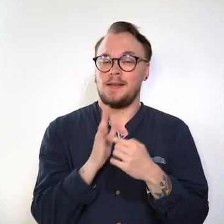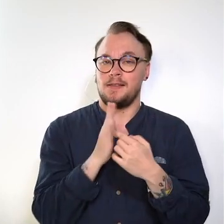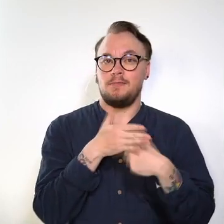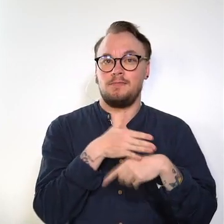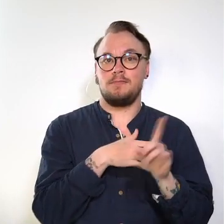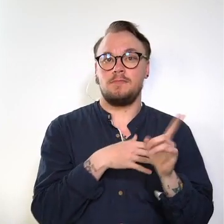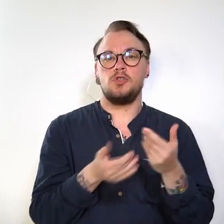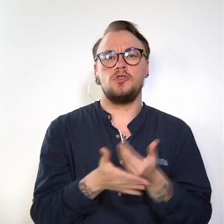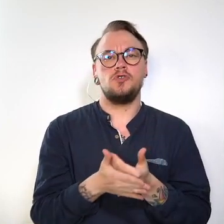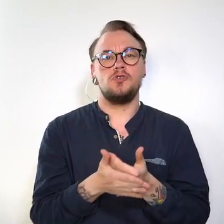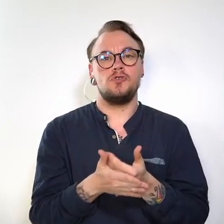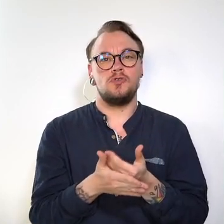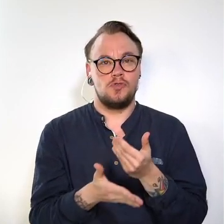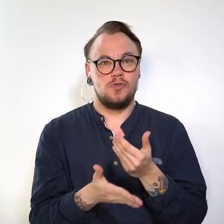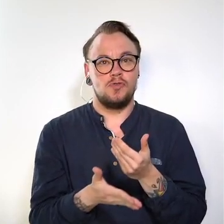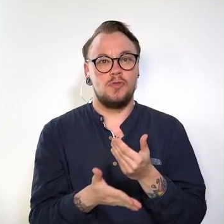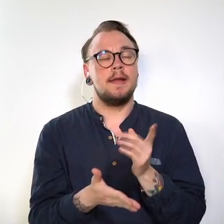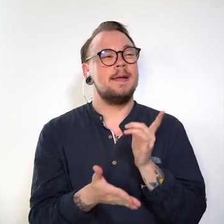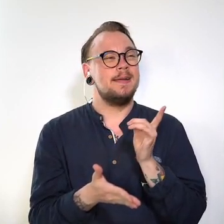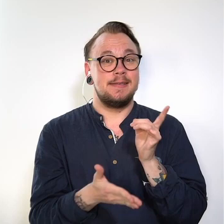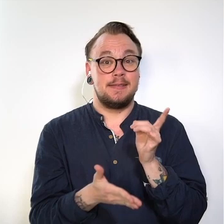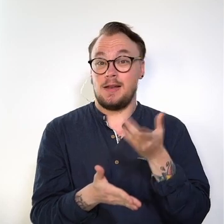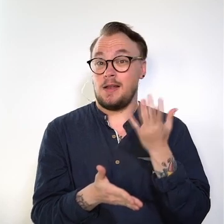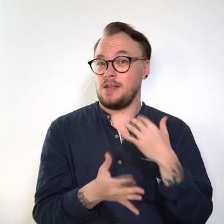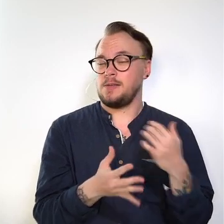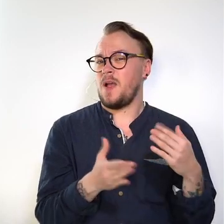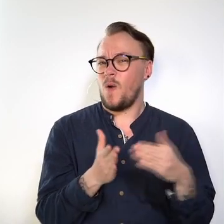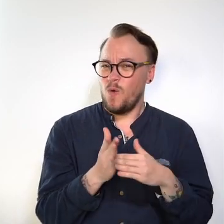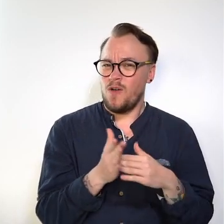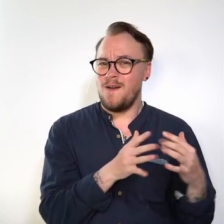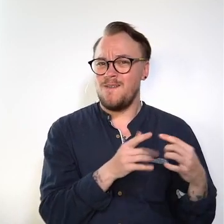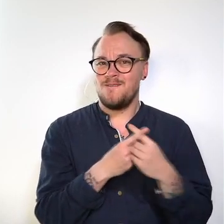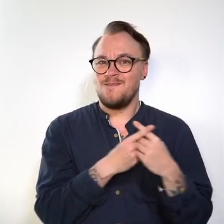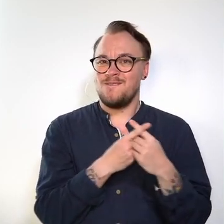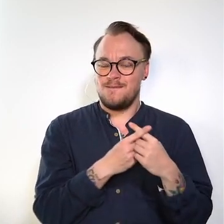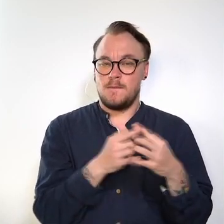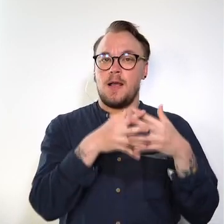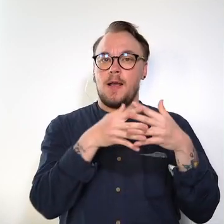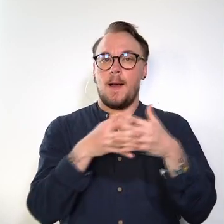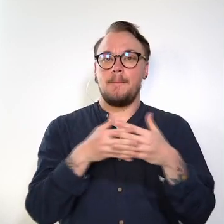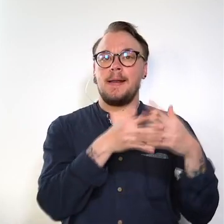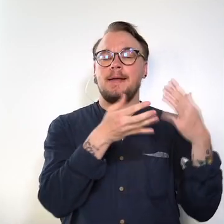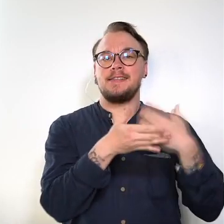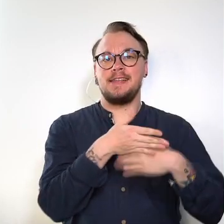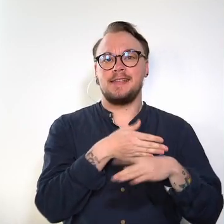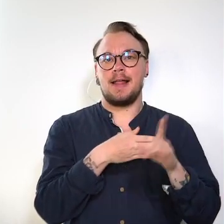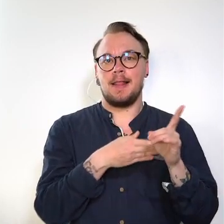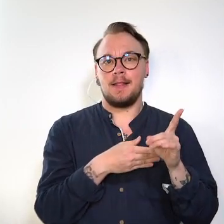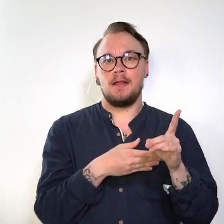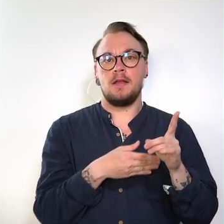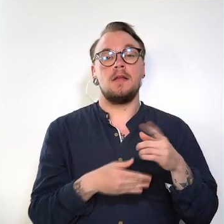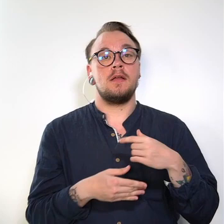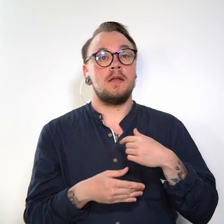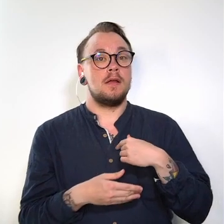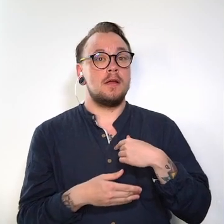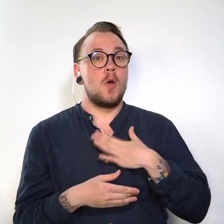kun siellä käytiin kovaa kiistaa siis Jenkkien sisällä. Ja mä toin siihen keskusteluun sen